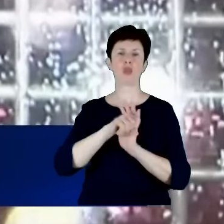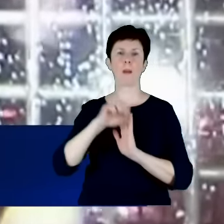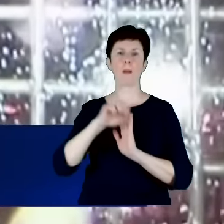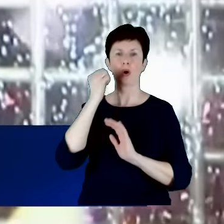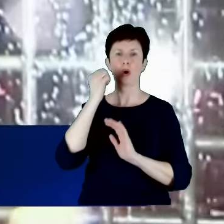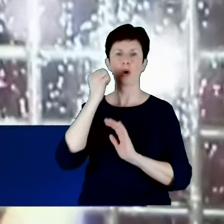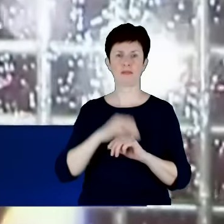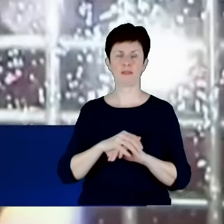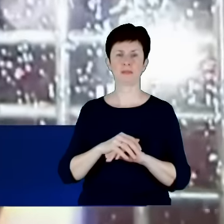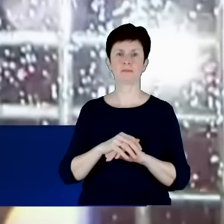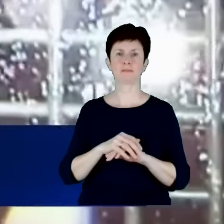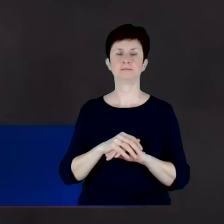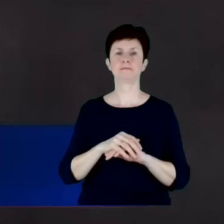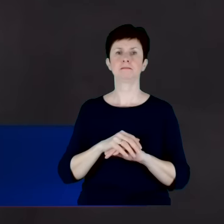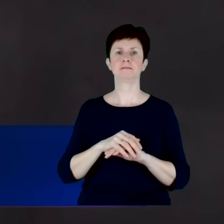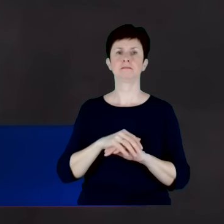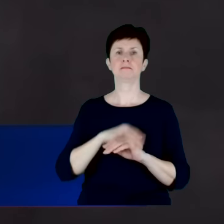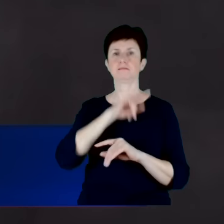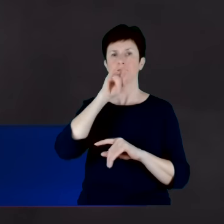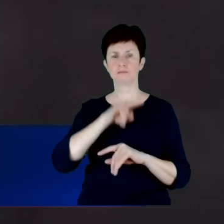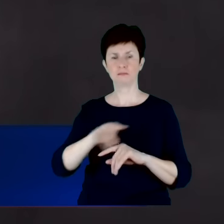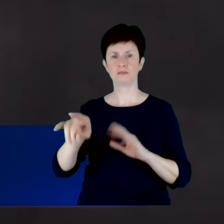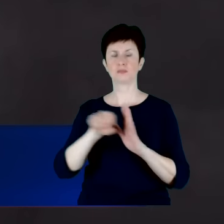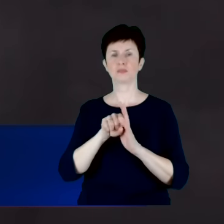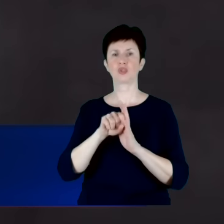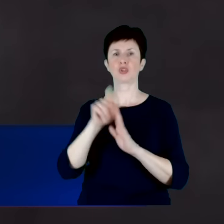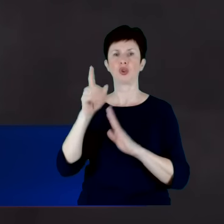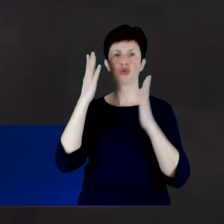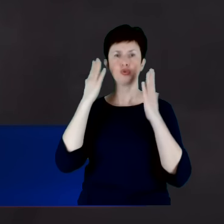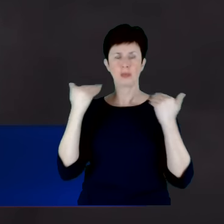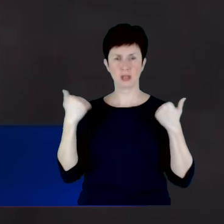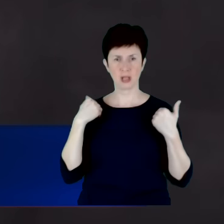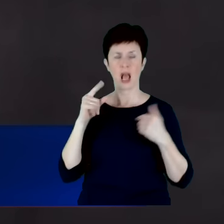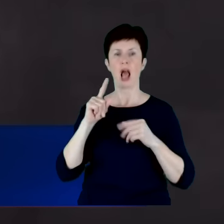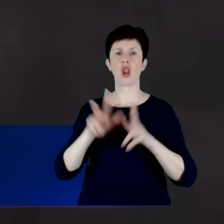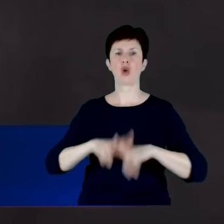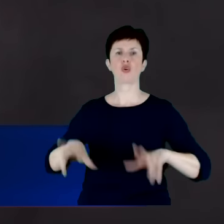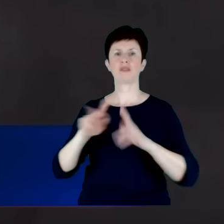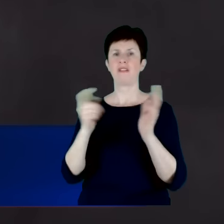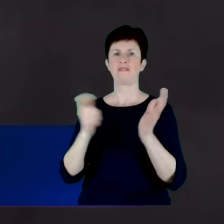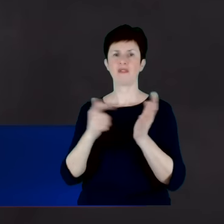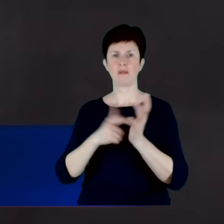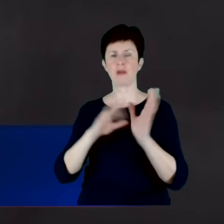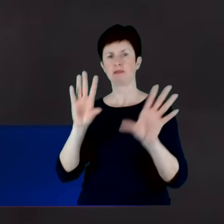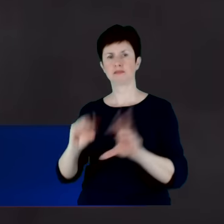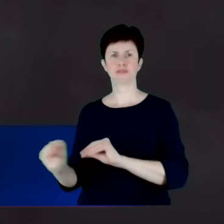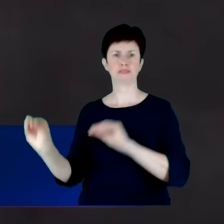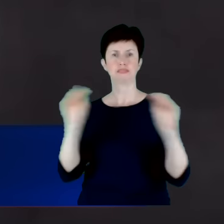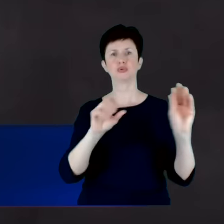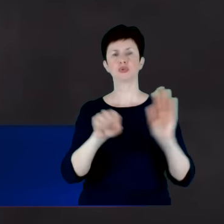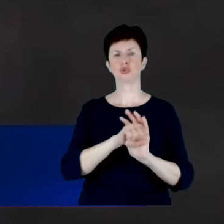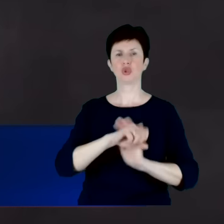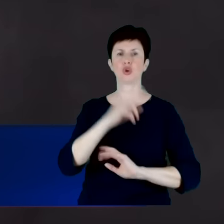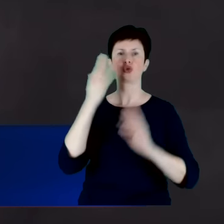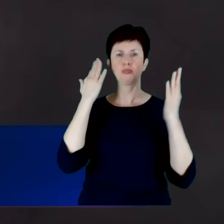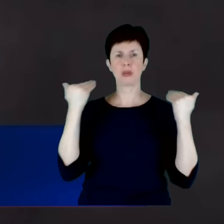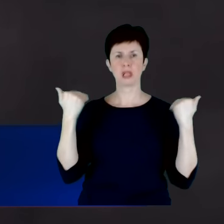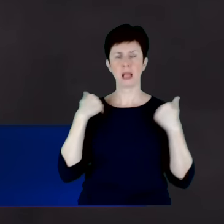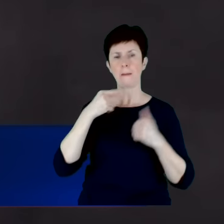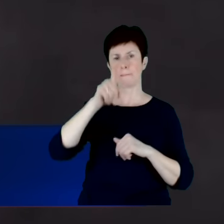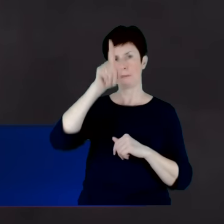lądowaniu awaryjnym trafił do szpitala w Omsku. Na żądanie rodziny został przetransportowany do berlińskiego szpitala.